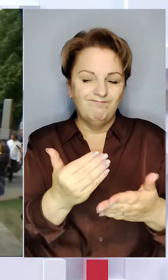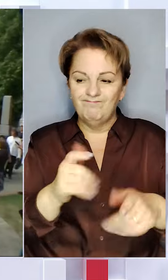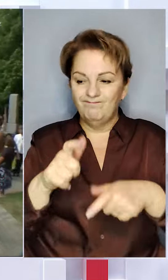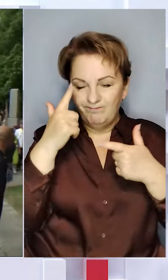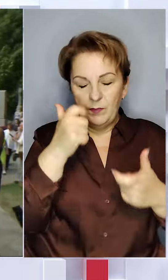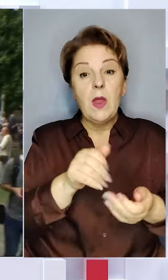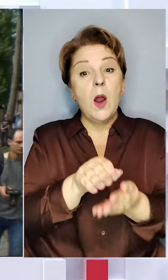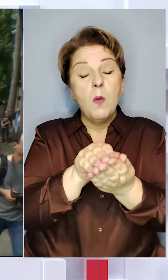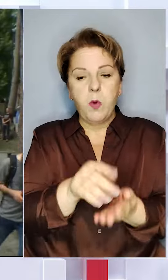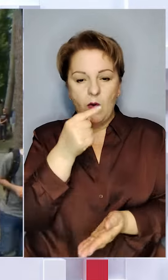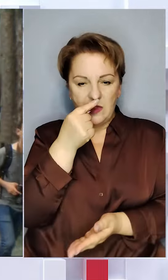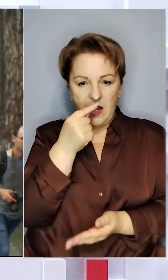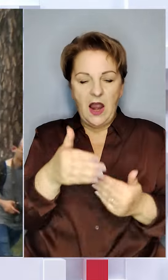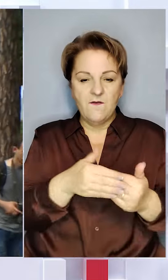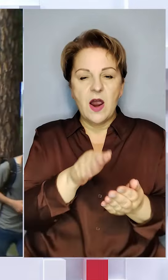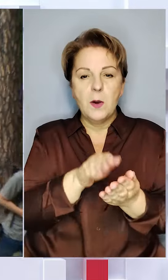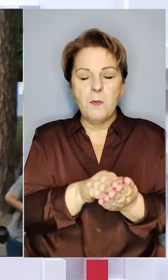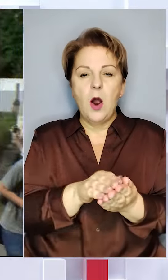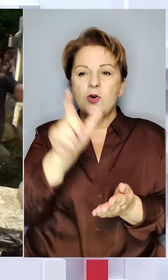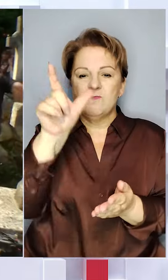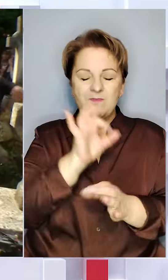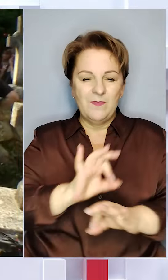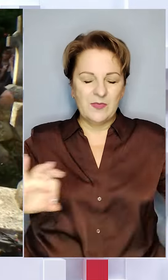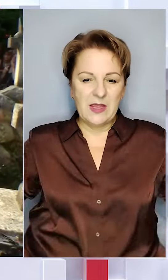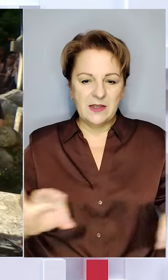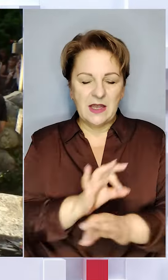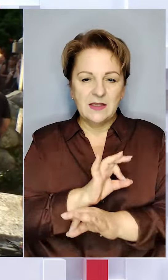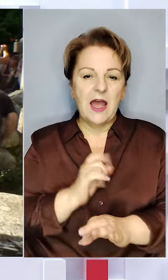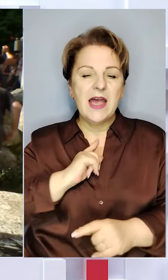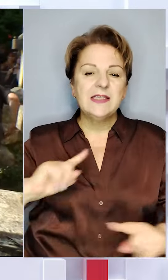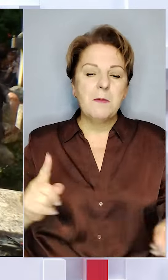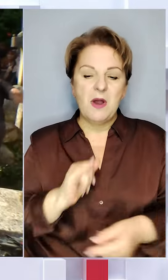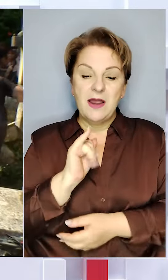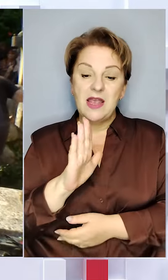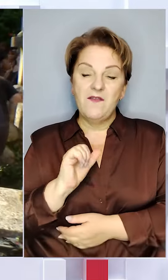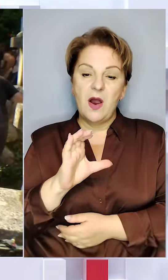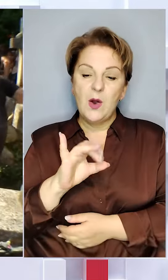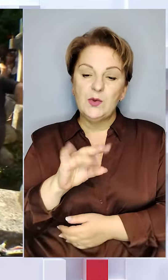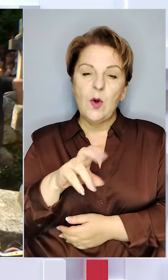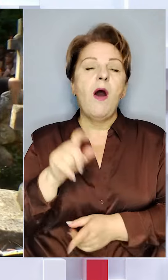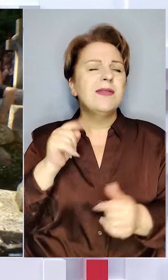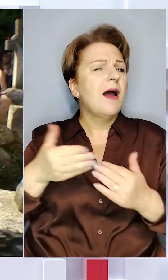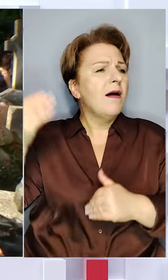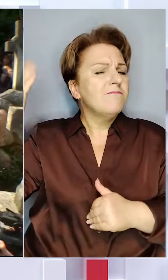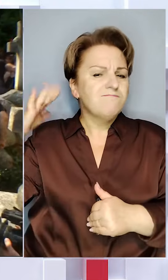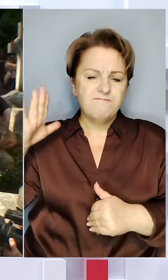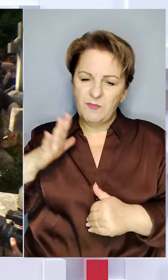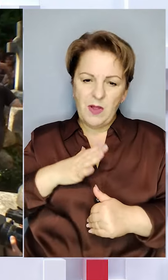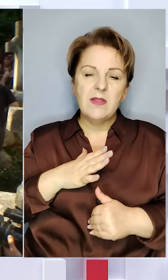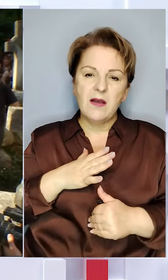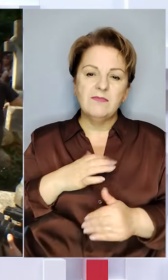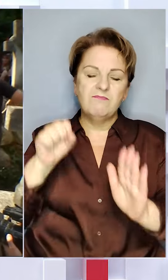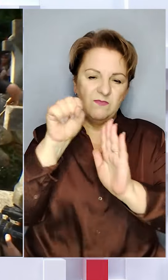них. Поховали Ірину Фаріон недалеко від могили композитора та співака Володимира Івасюка, який теж у свій час